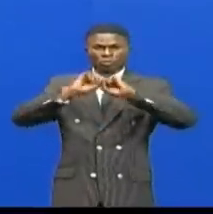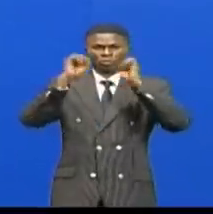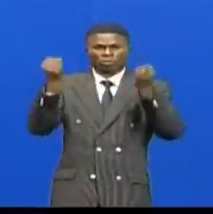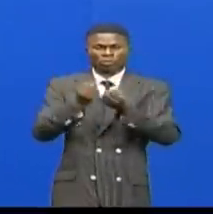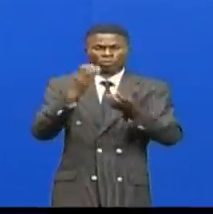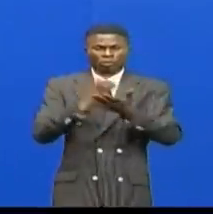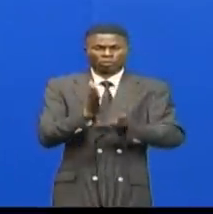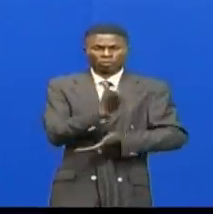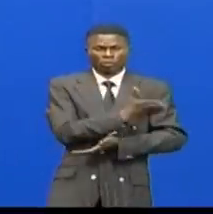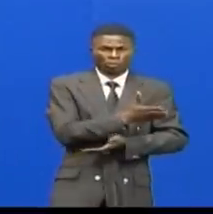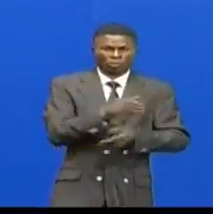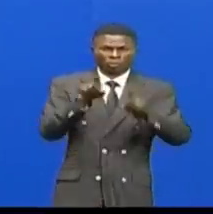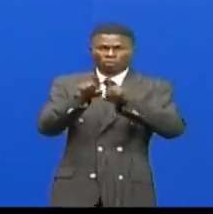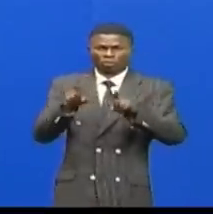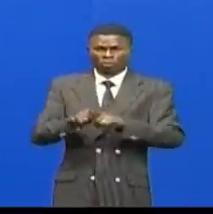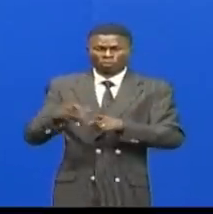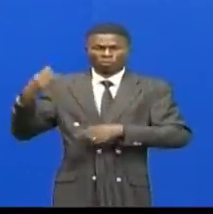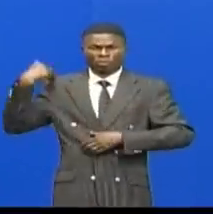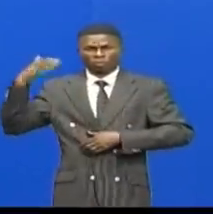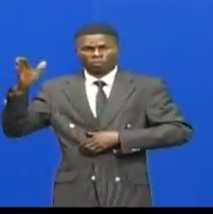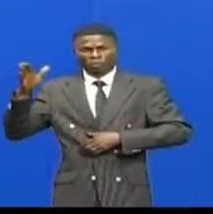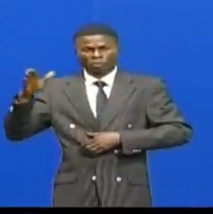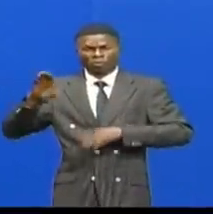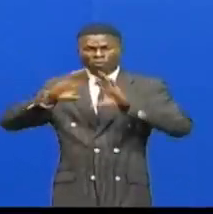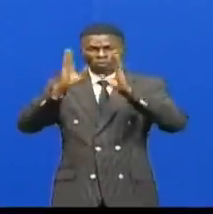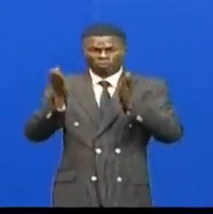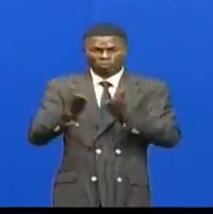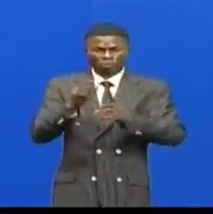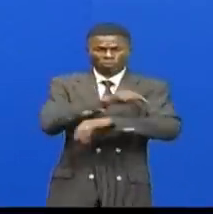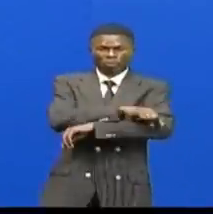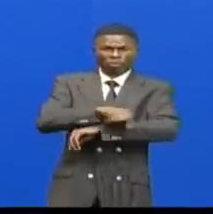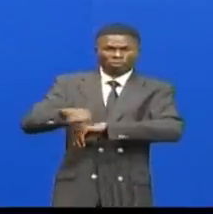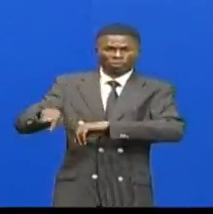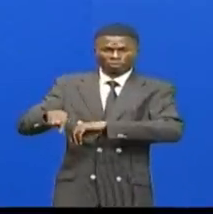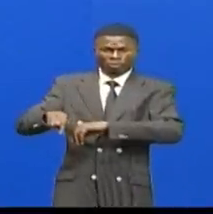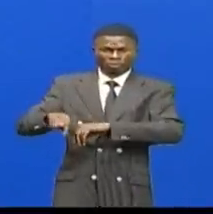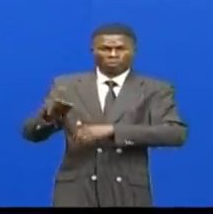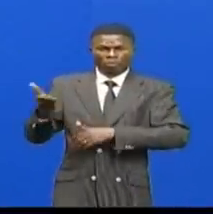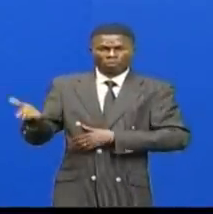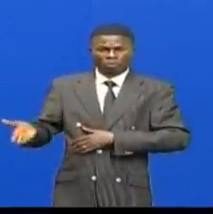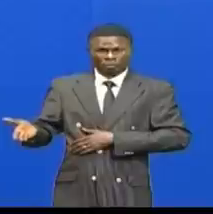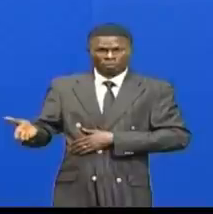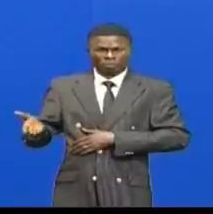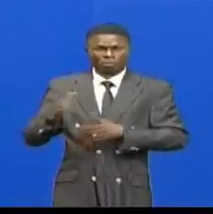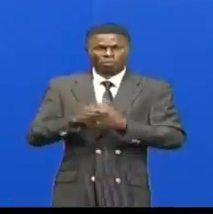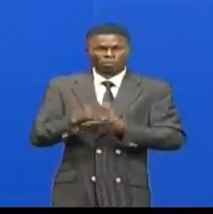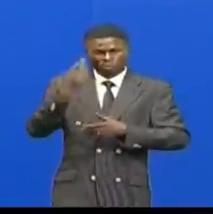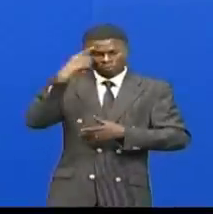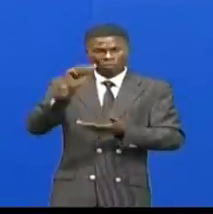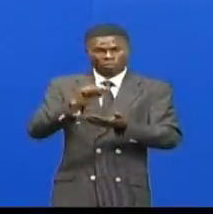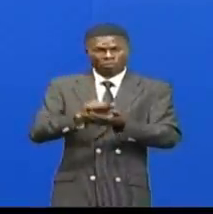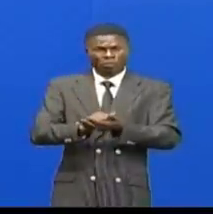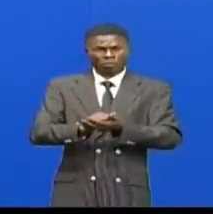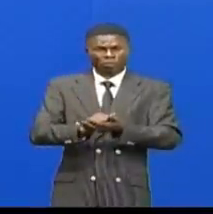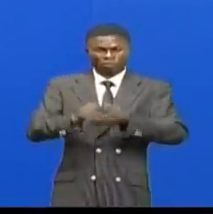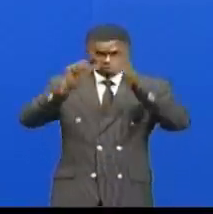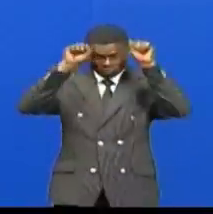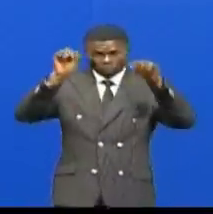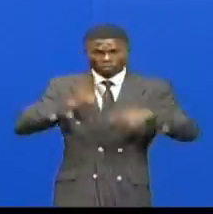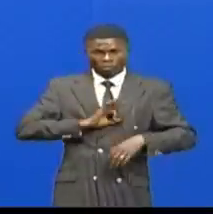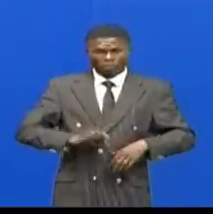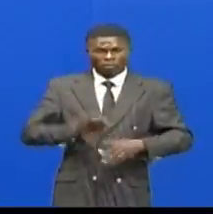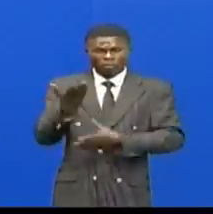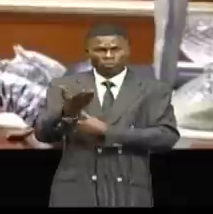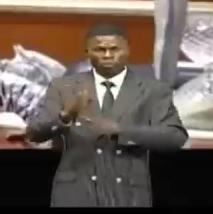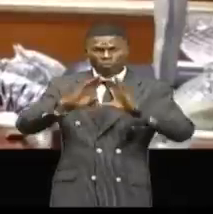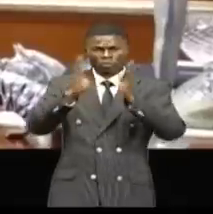part et l'État à travers toutes ses administrations d'autre part. À cet effet, il a invité tous les